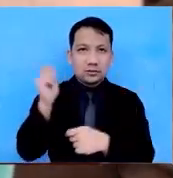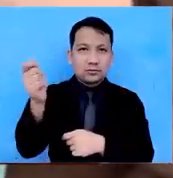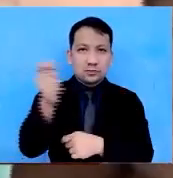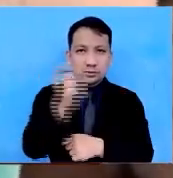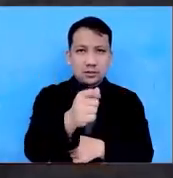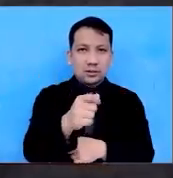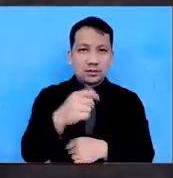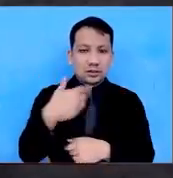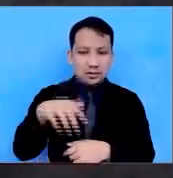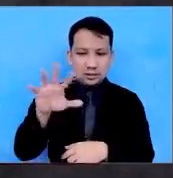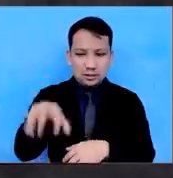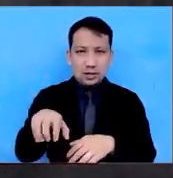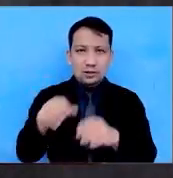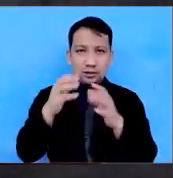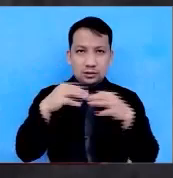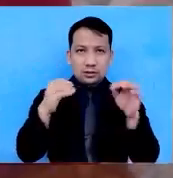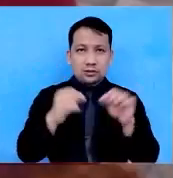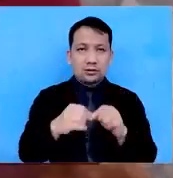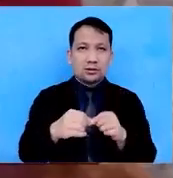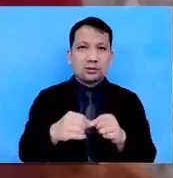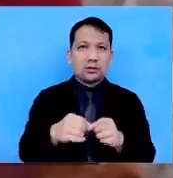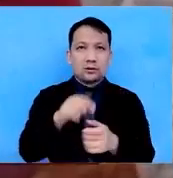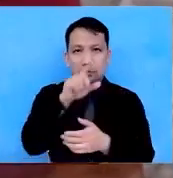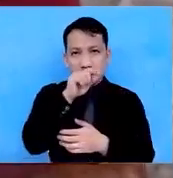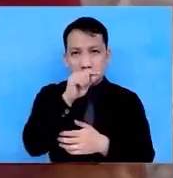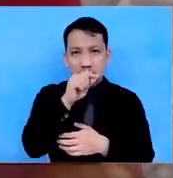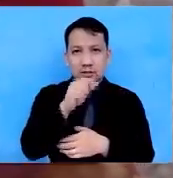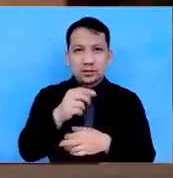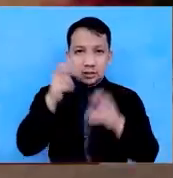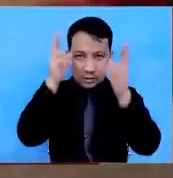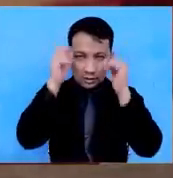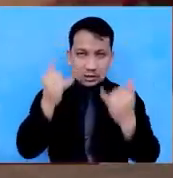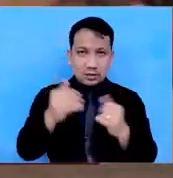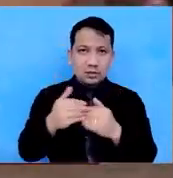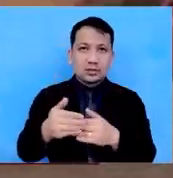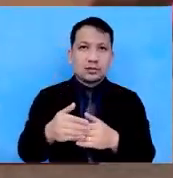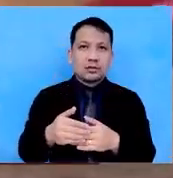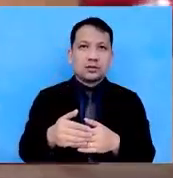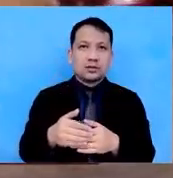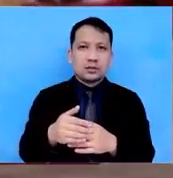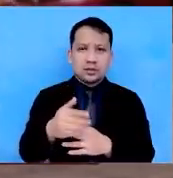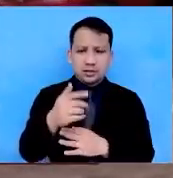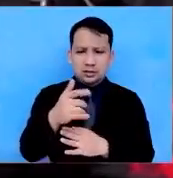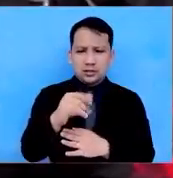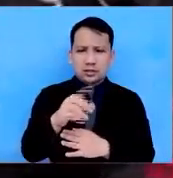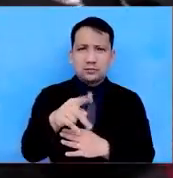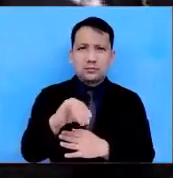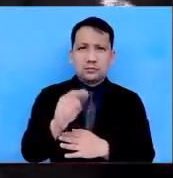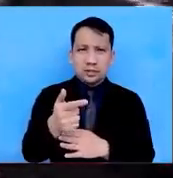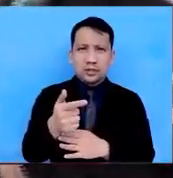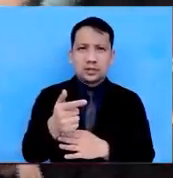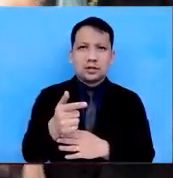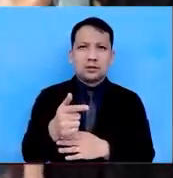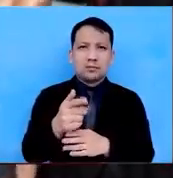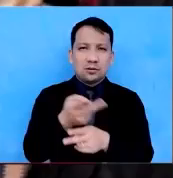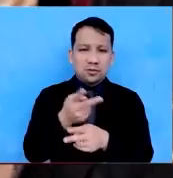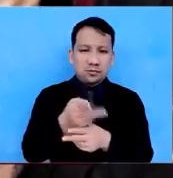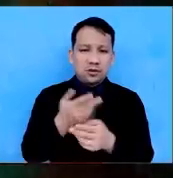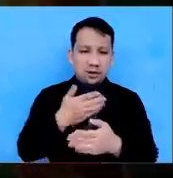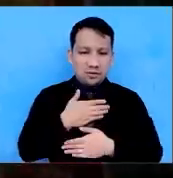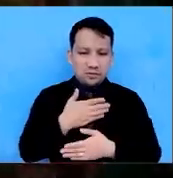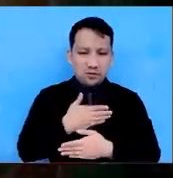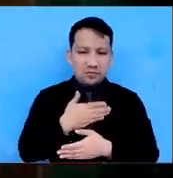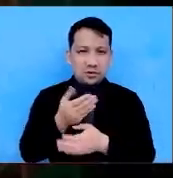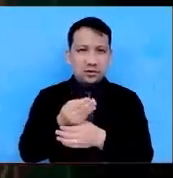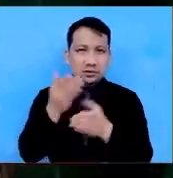at pusa. Meron ding parrot, rabbit at guinea pig. Happy naman ang fur parents sa pagbendisyon sa kanilang mga